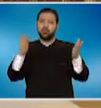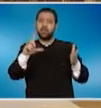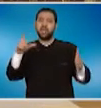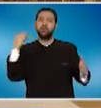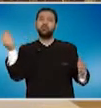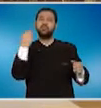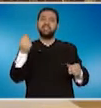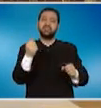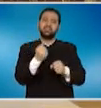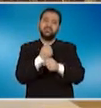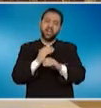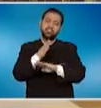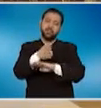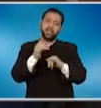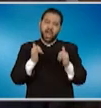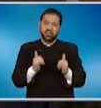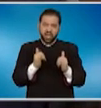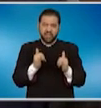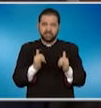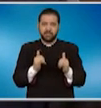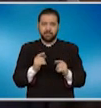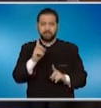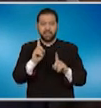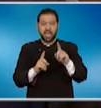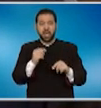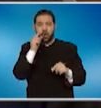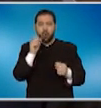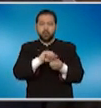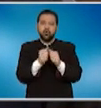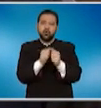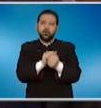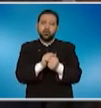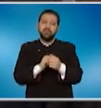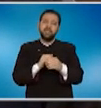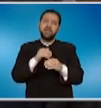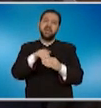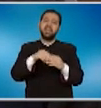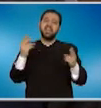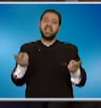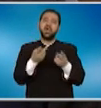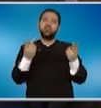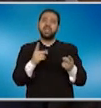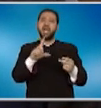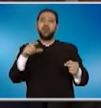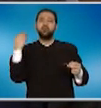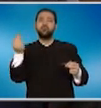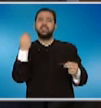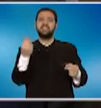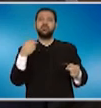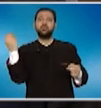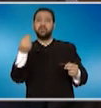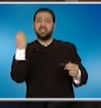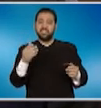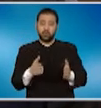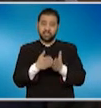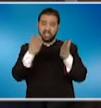intermediul acestor consimțăminte, care în aparență par grele, dar de fapt sunt consimțăminte minore. Legea Harului ne facilitează atât